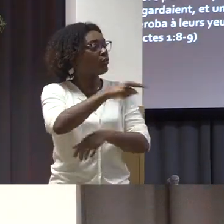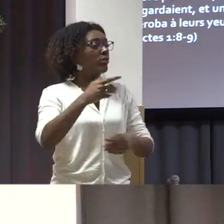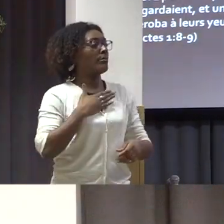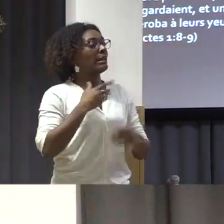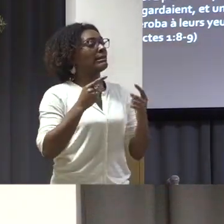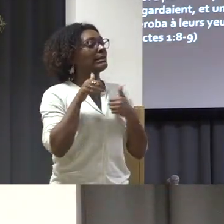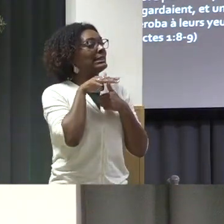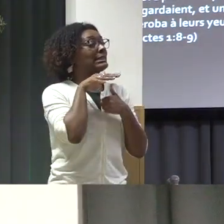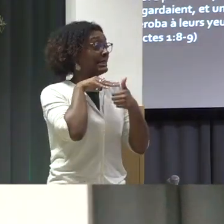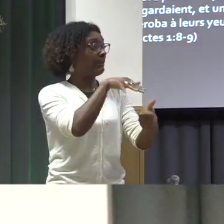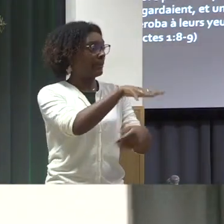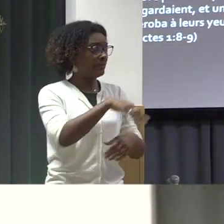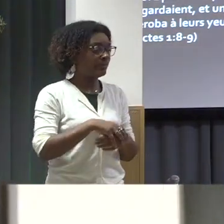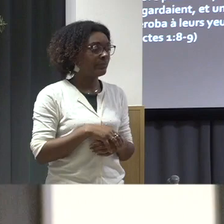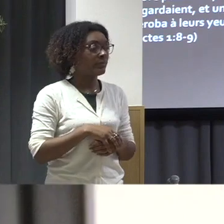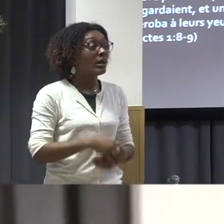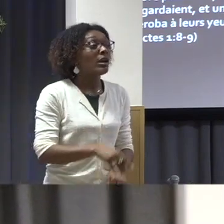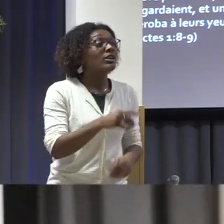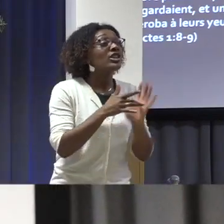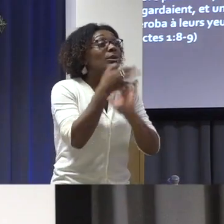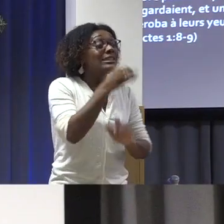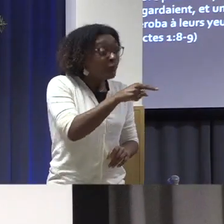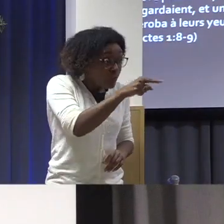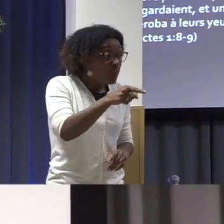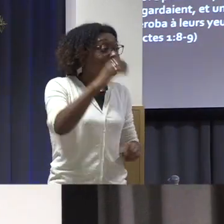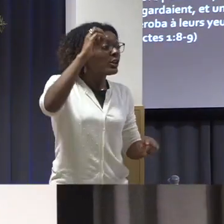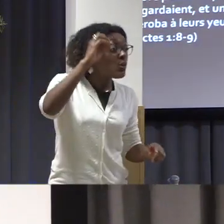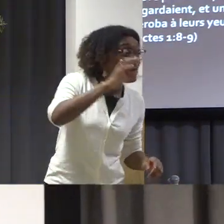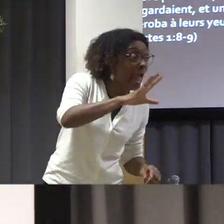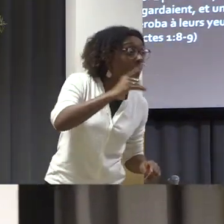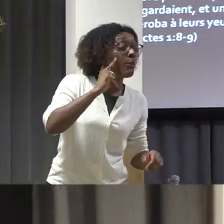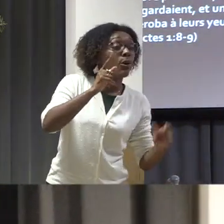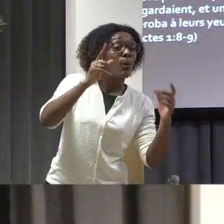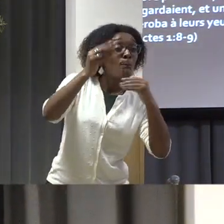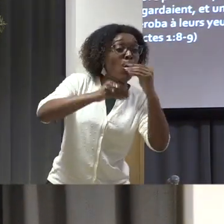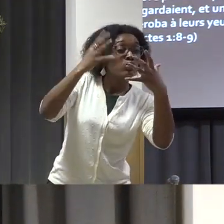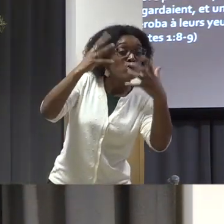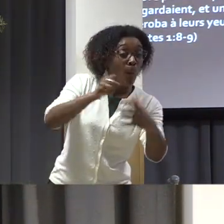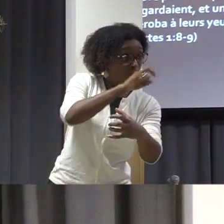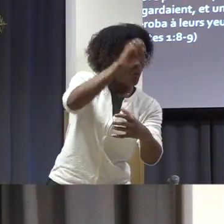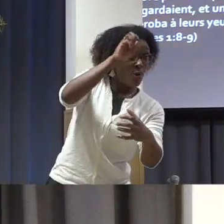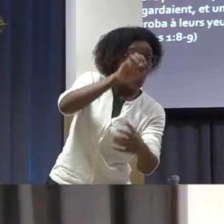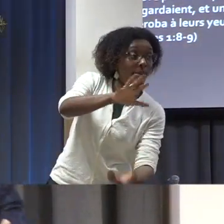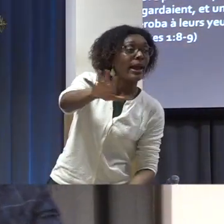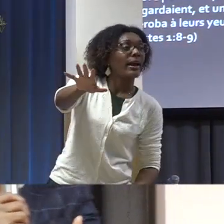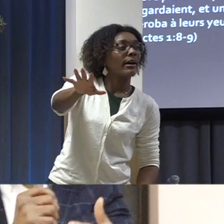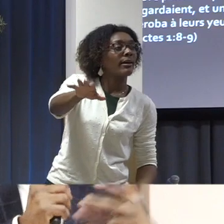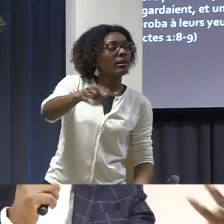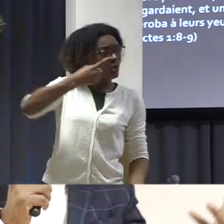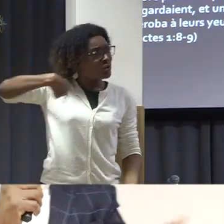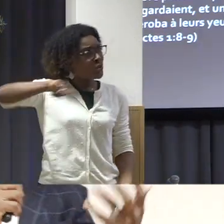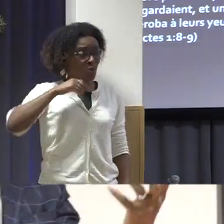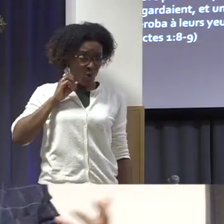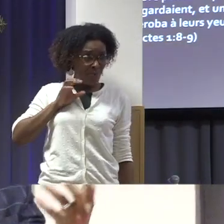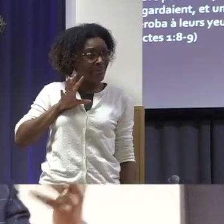leur a dit vous êtes lumière pour éclairer le monde nous ne sont pas des lumières qui avons perdu